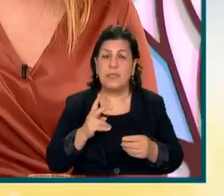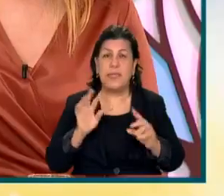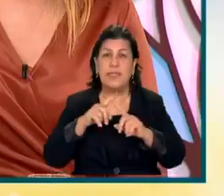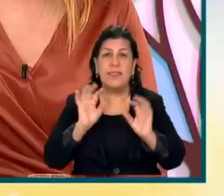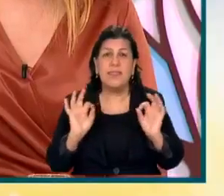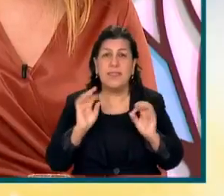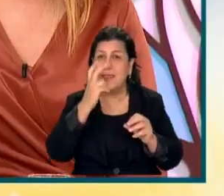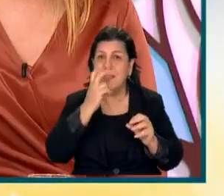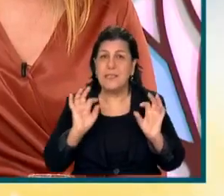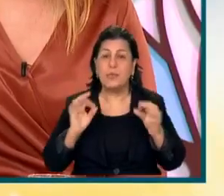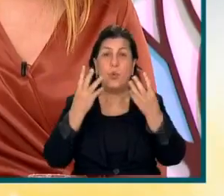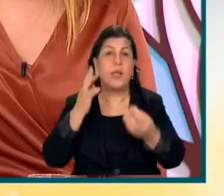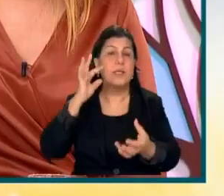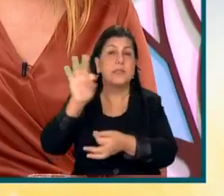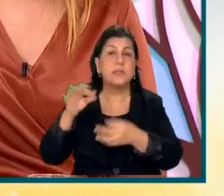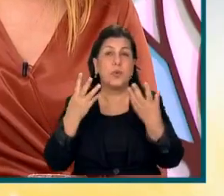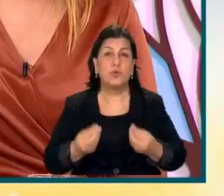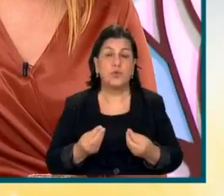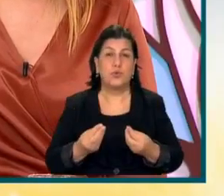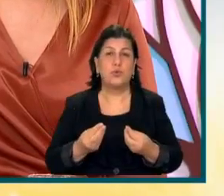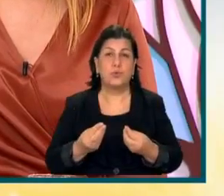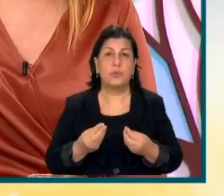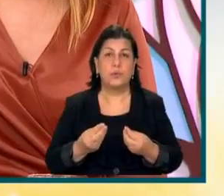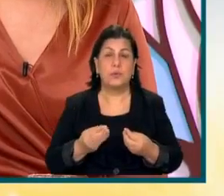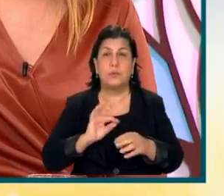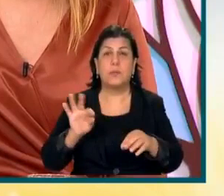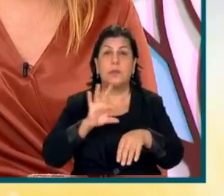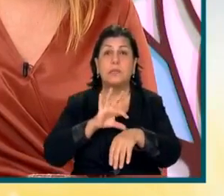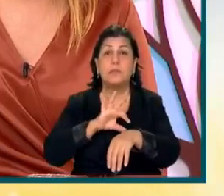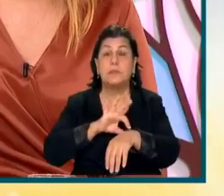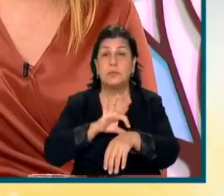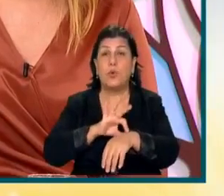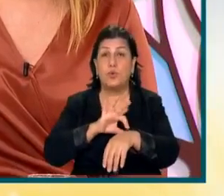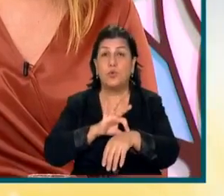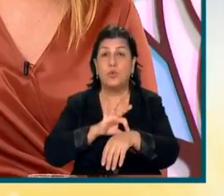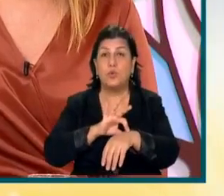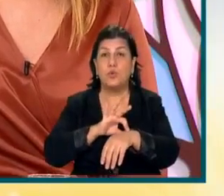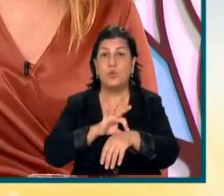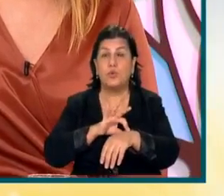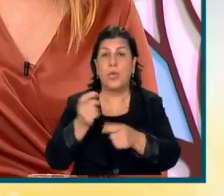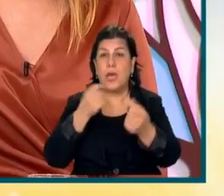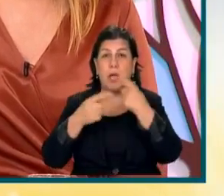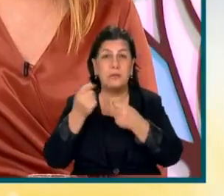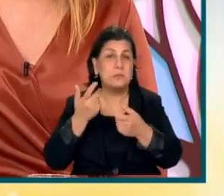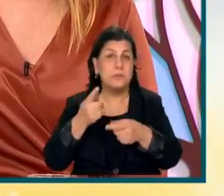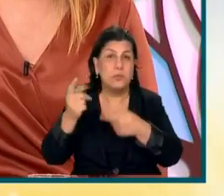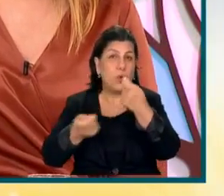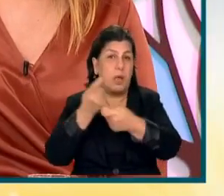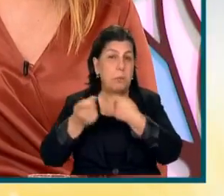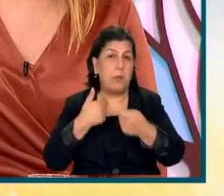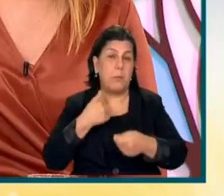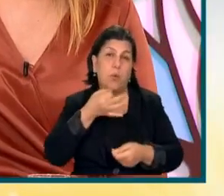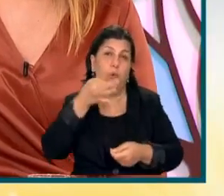anlamda takıntısı olanların mutlaka psikiyatri ilaçlarının Medikal tedavilerine devam etmesi gerektiğini öneriyoruz ve